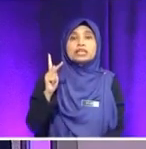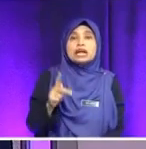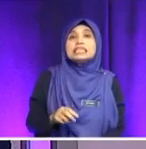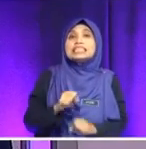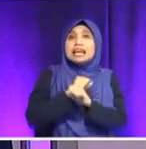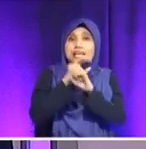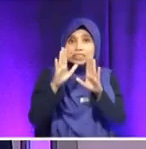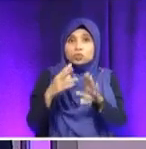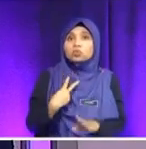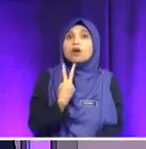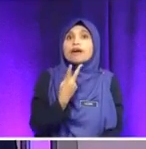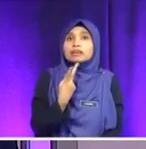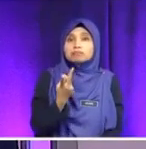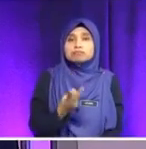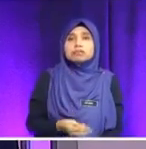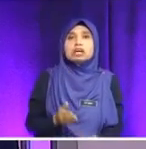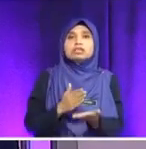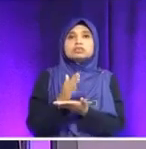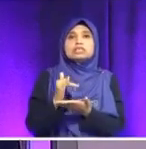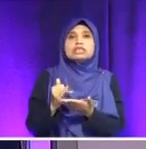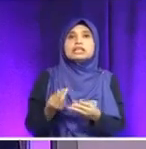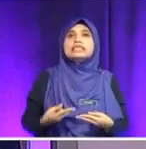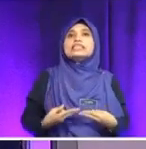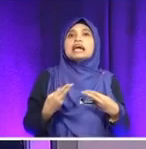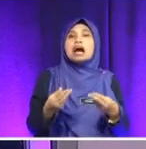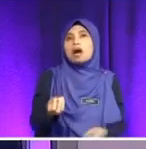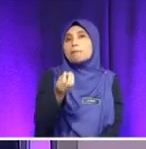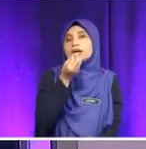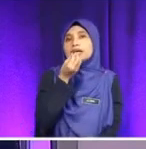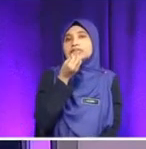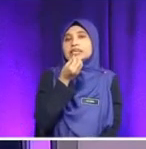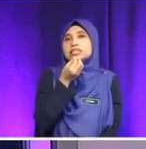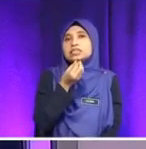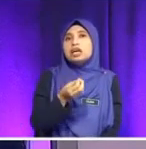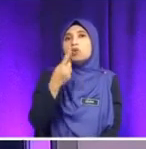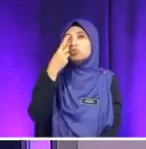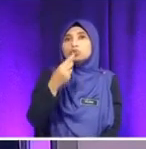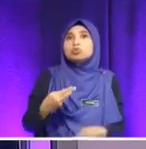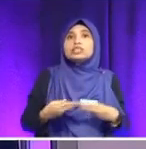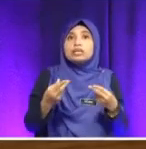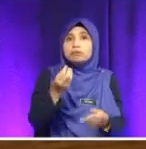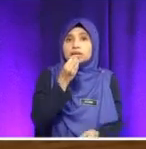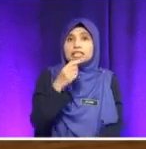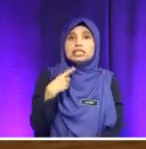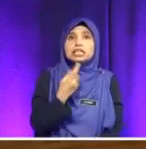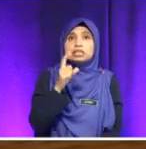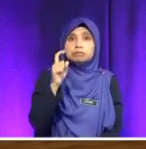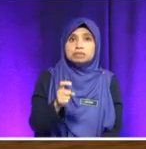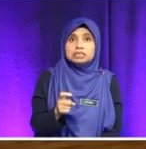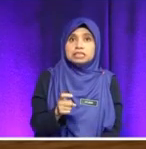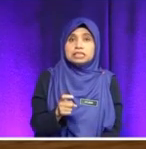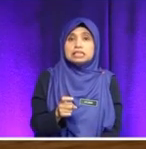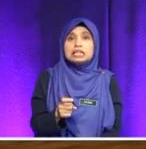jelas. Okey? Okey, seterusnya menghidangkan makanan. Okey, untuk menghidangkan makanan, kita mesti hidang dari